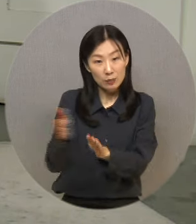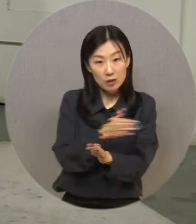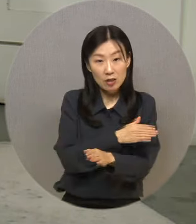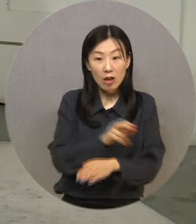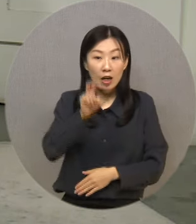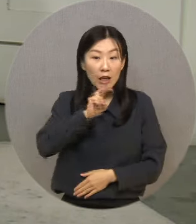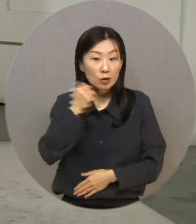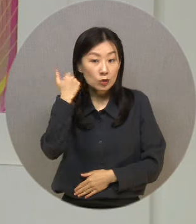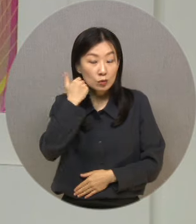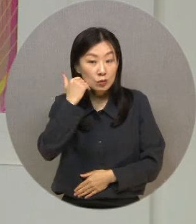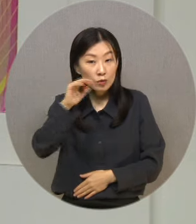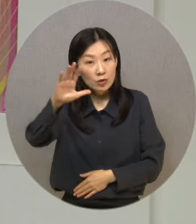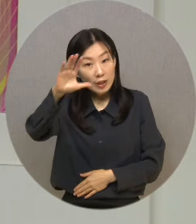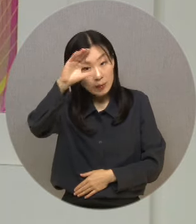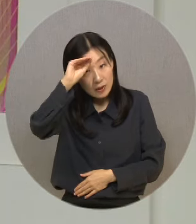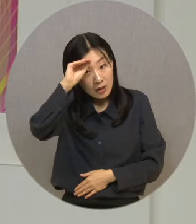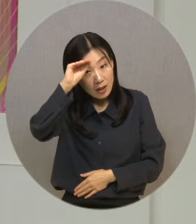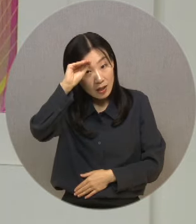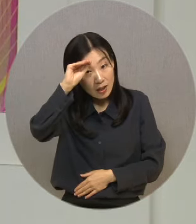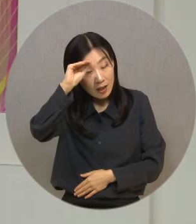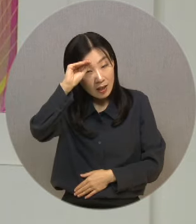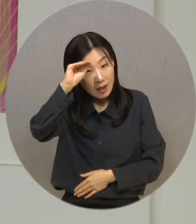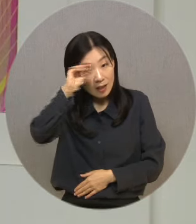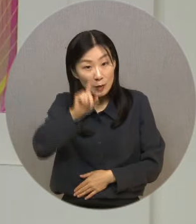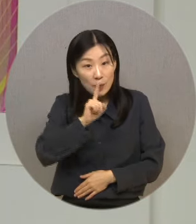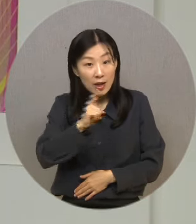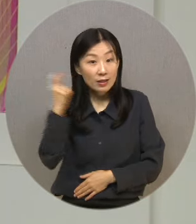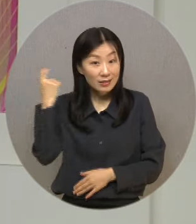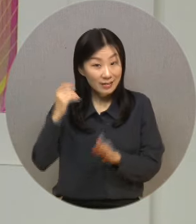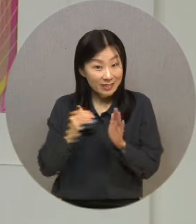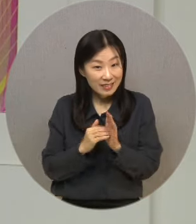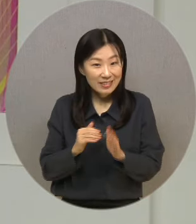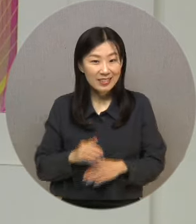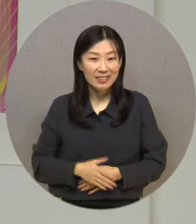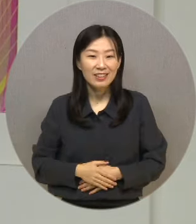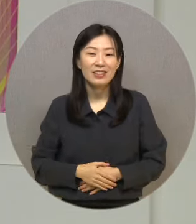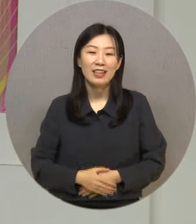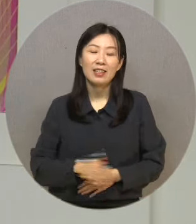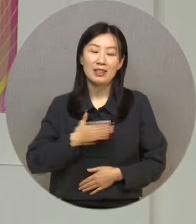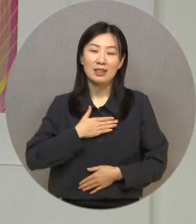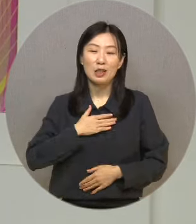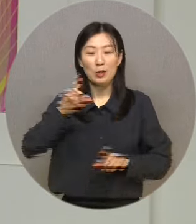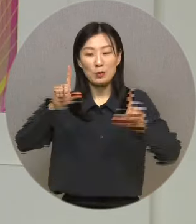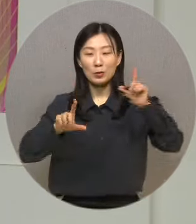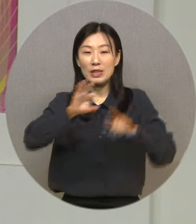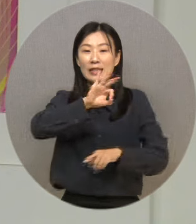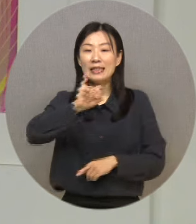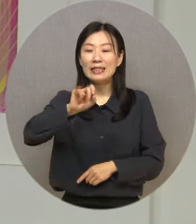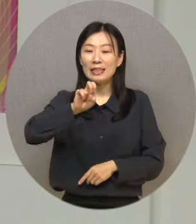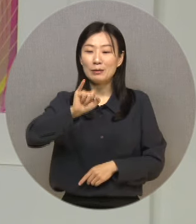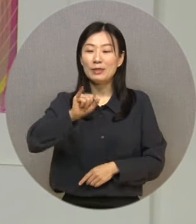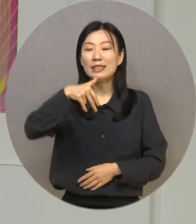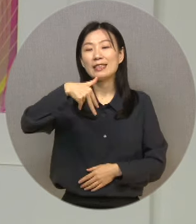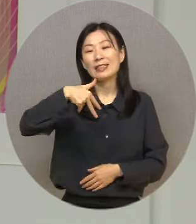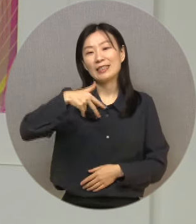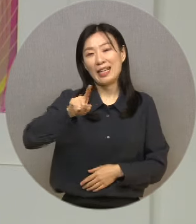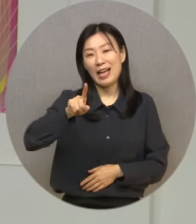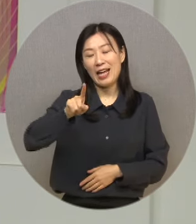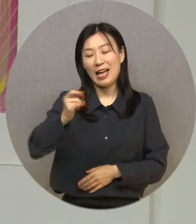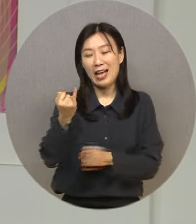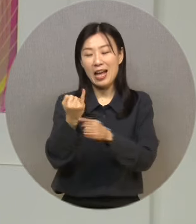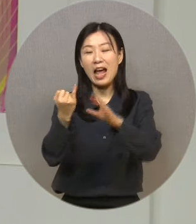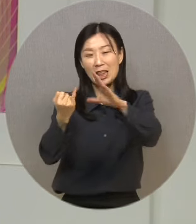누구를 닮았다는 소리를 많이 들으셨다고요? 네, 이미자 씨 닮았다고요. 옛날에도 좀 많이 다녔는데 기독교